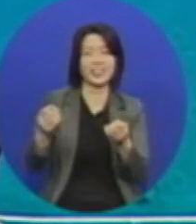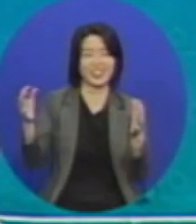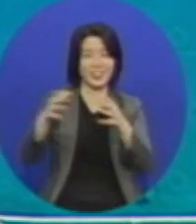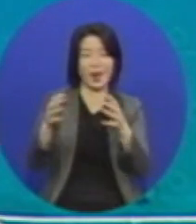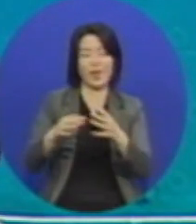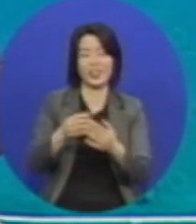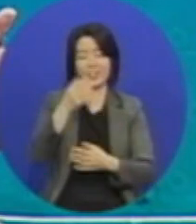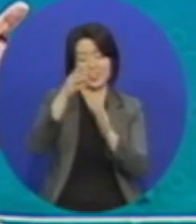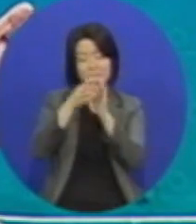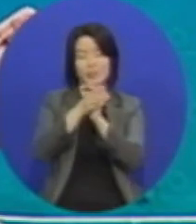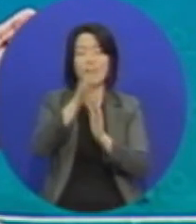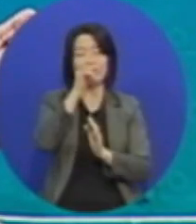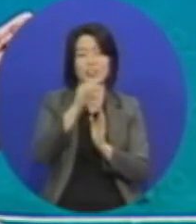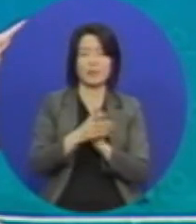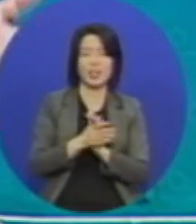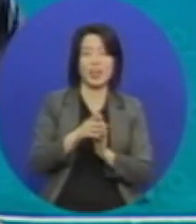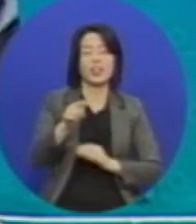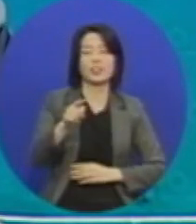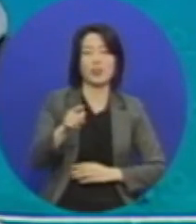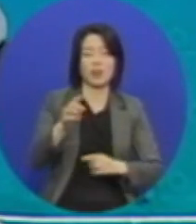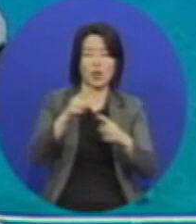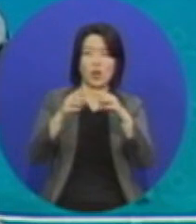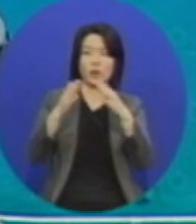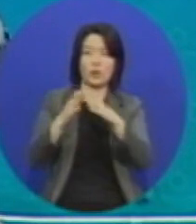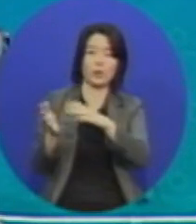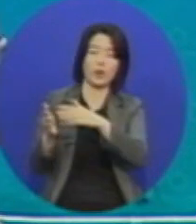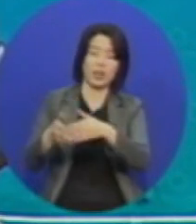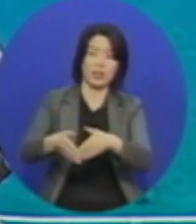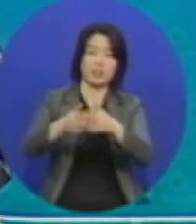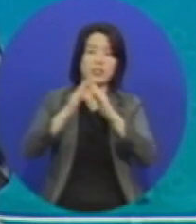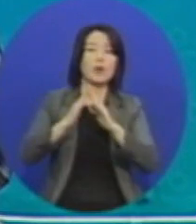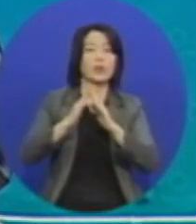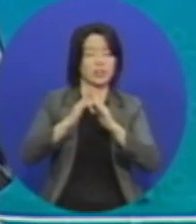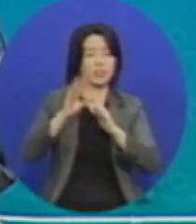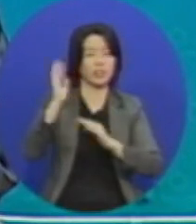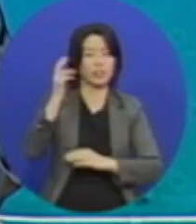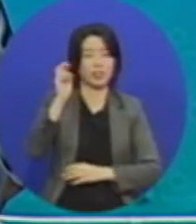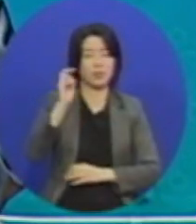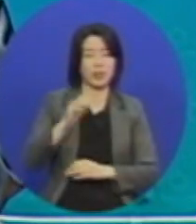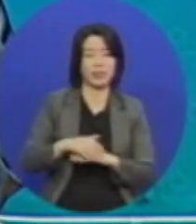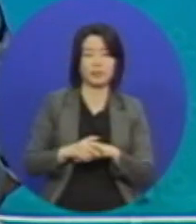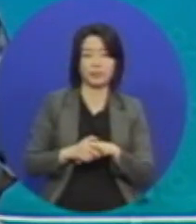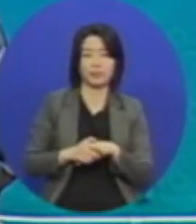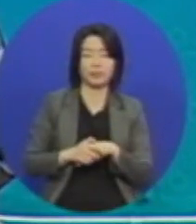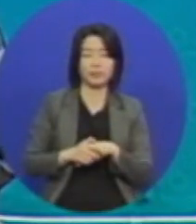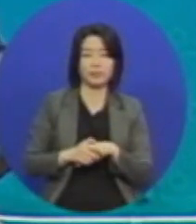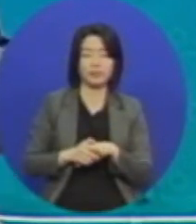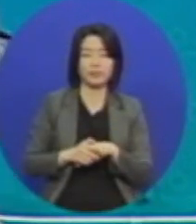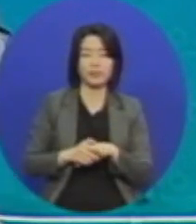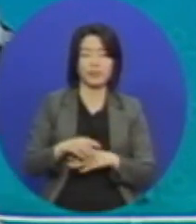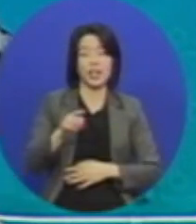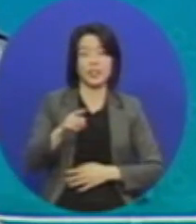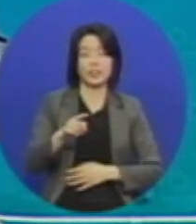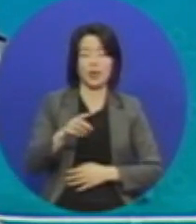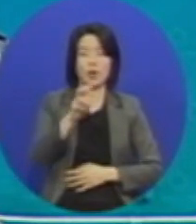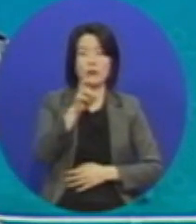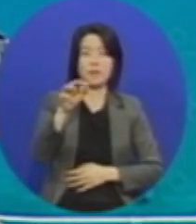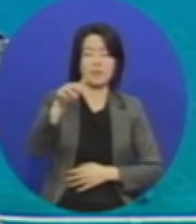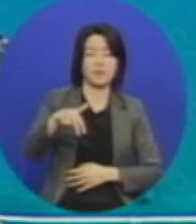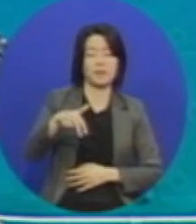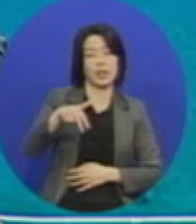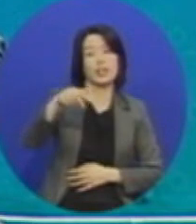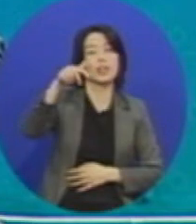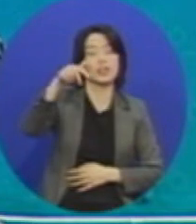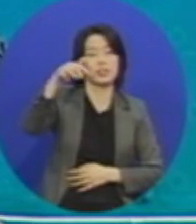예 그것으로 이제 하나님이 교회를 세우 시계 되실 것 같습니다 그건 차 맥주 감사